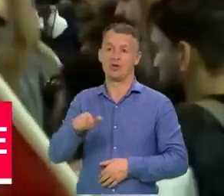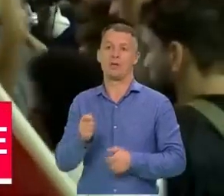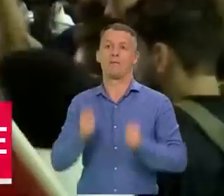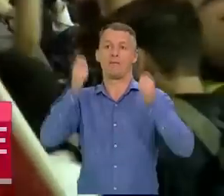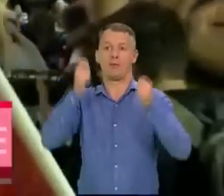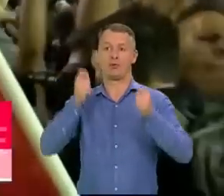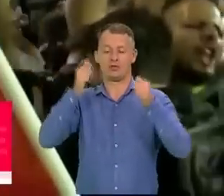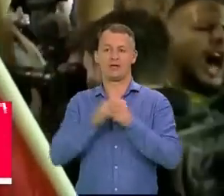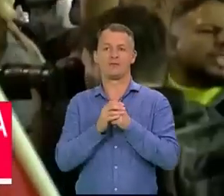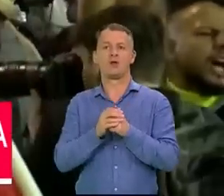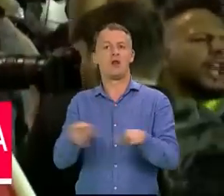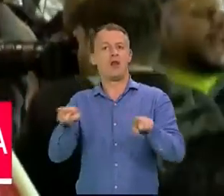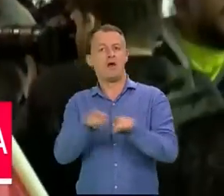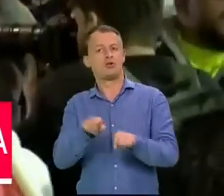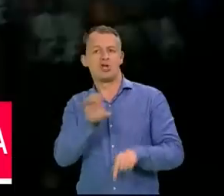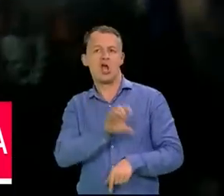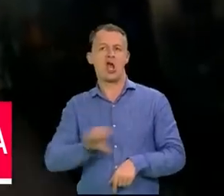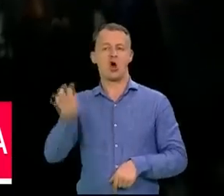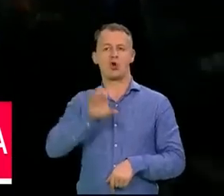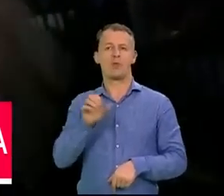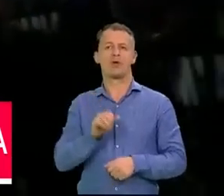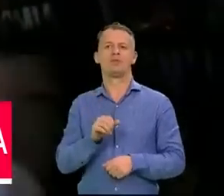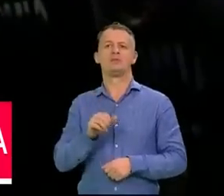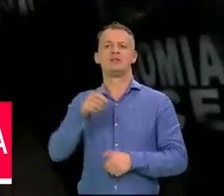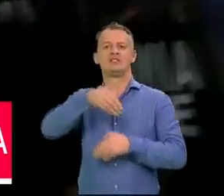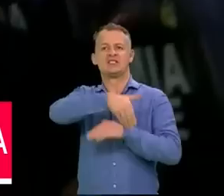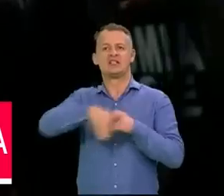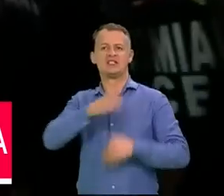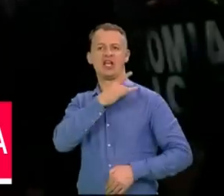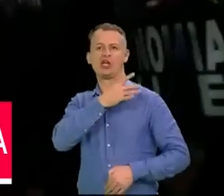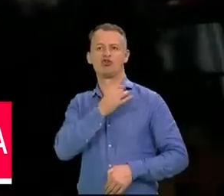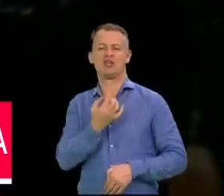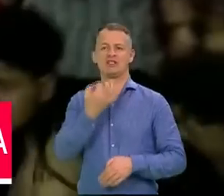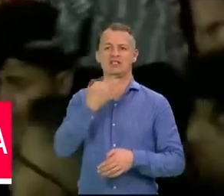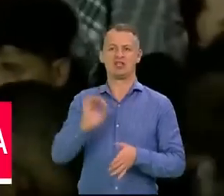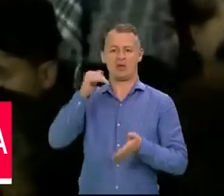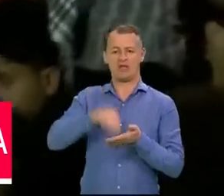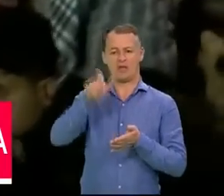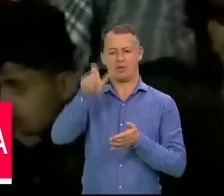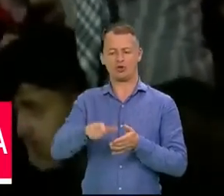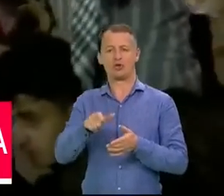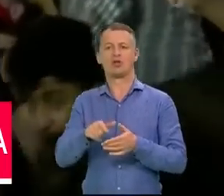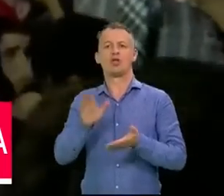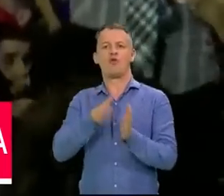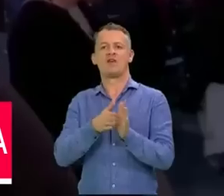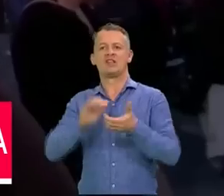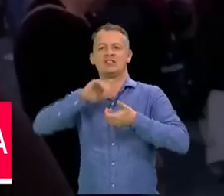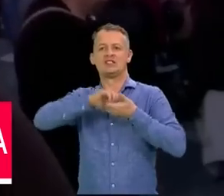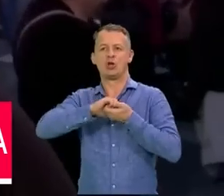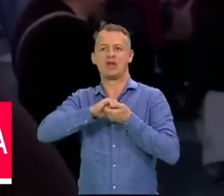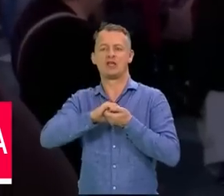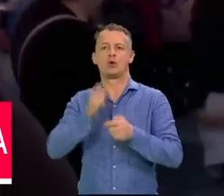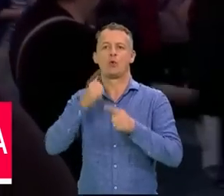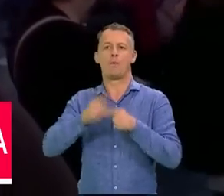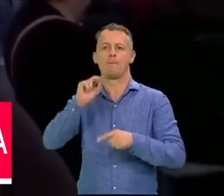Proteste au fost și în Europa. Pe străzile din Atena s-au adunat peste 10.000 de oameni în semn de solidaritate cu palestinienii. We are